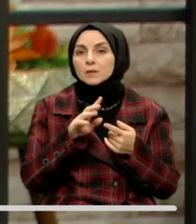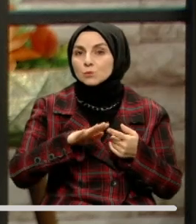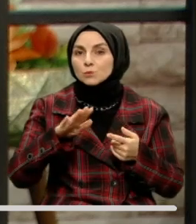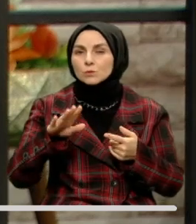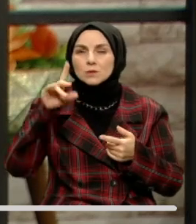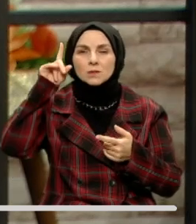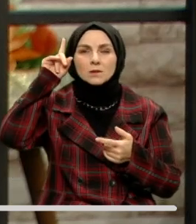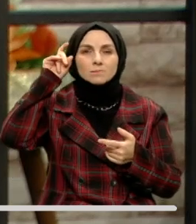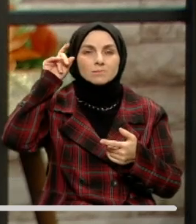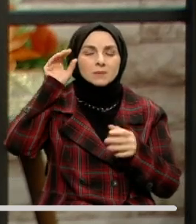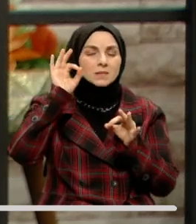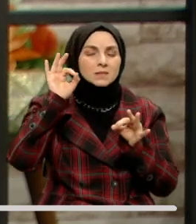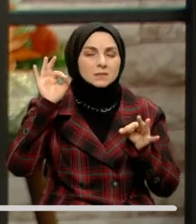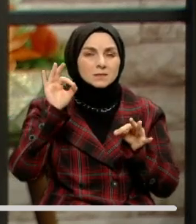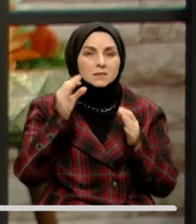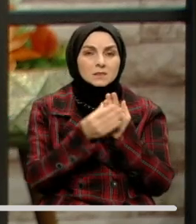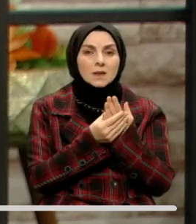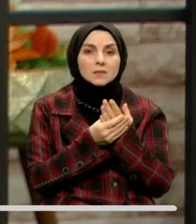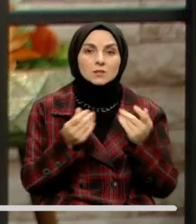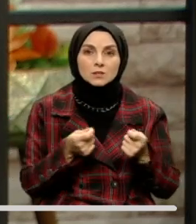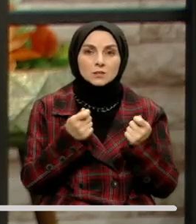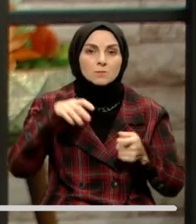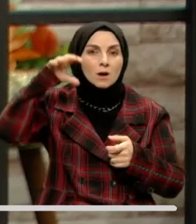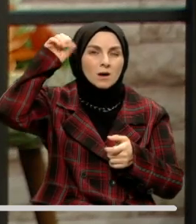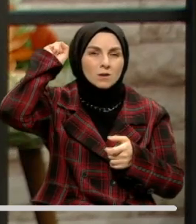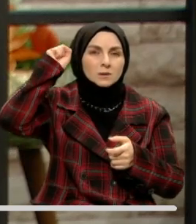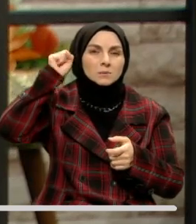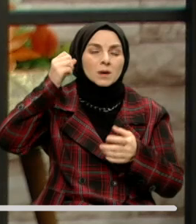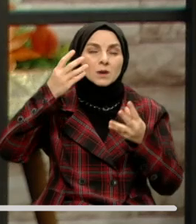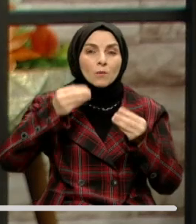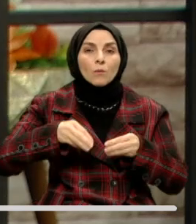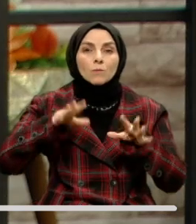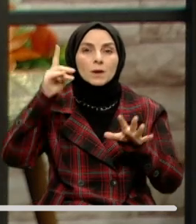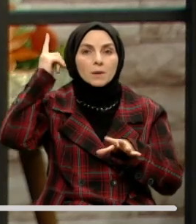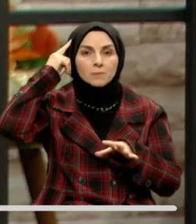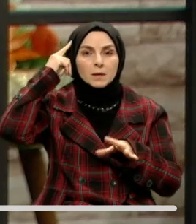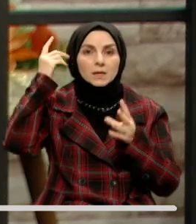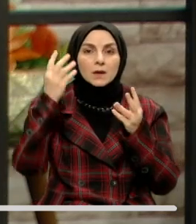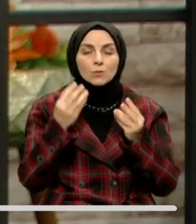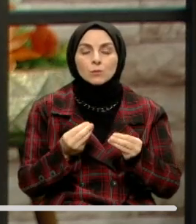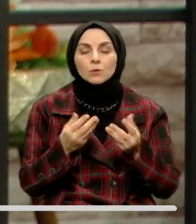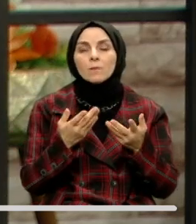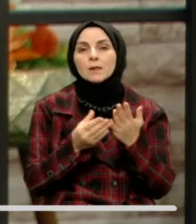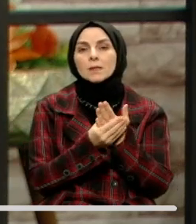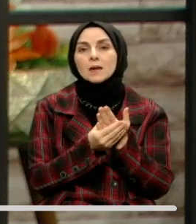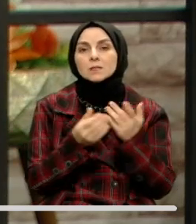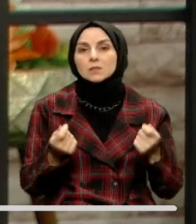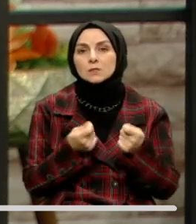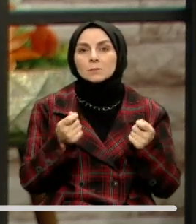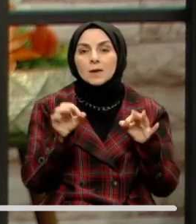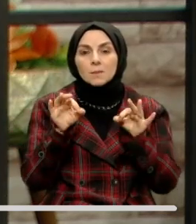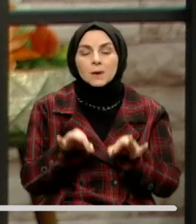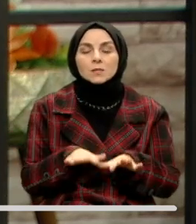özellikle uzun hafızaya alınamayan bilgiler, çocuğun oturamaması, ders çalışmaya başlayamama bile, sürdürememe